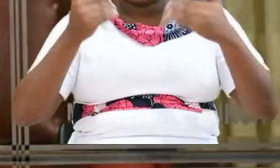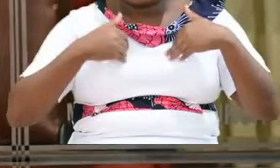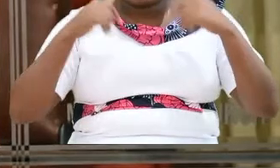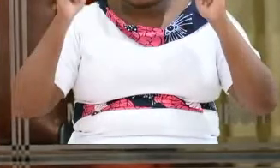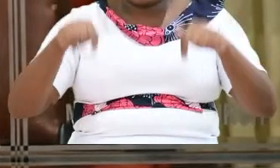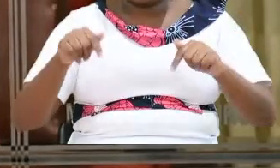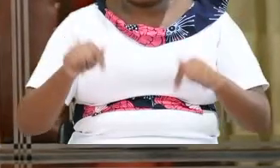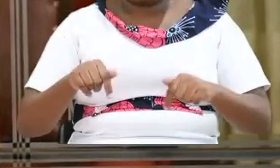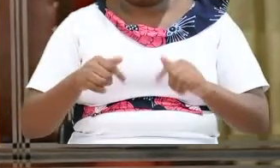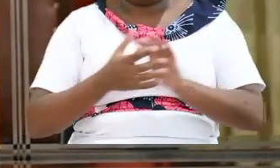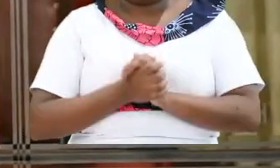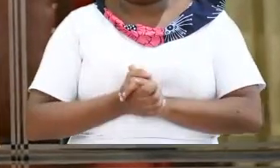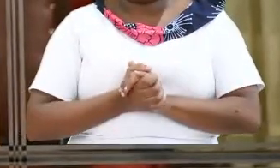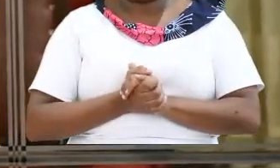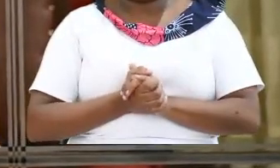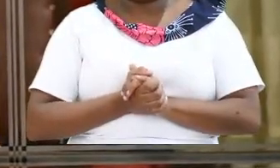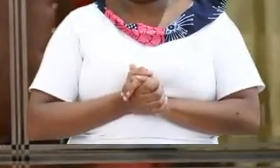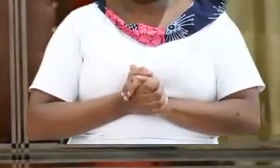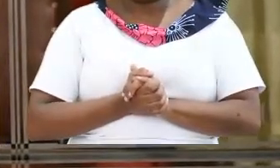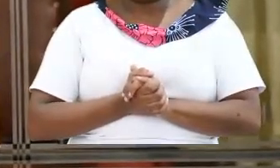leo.